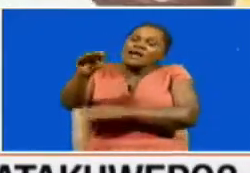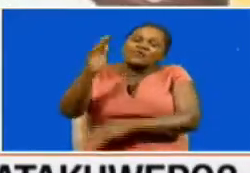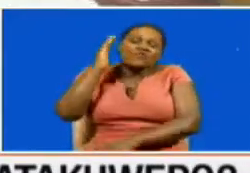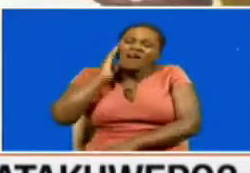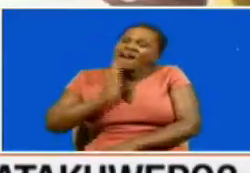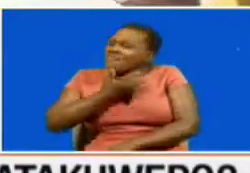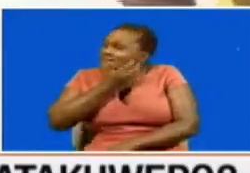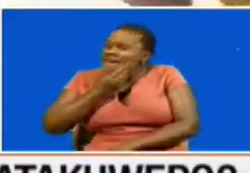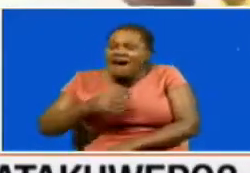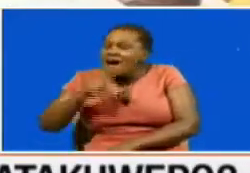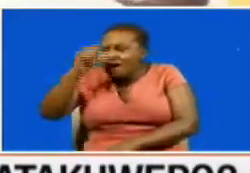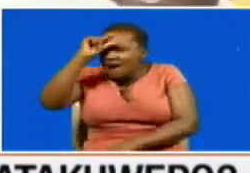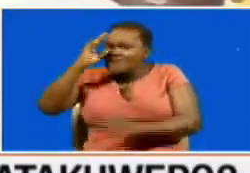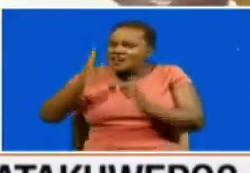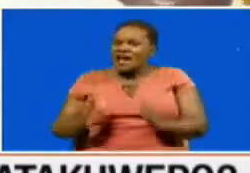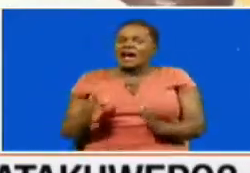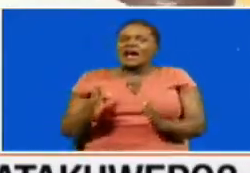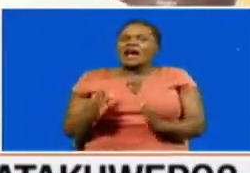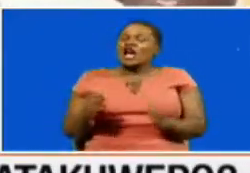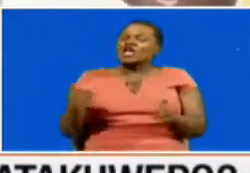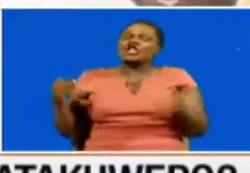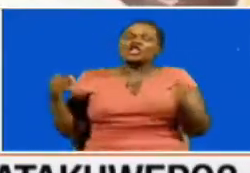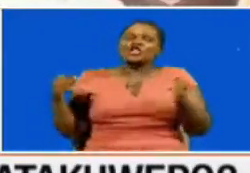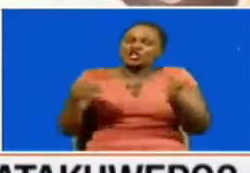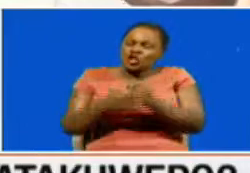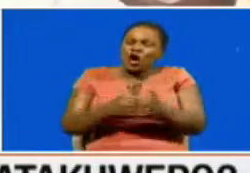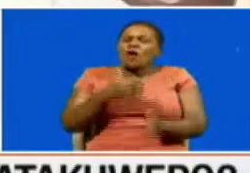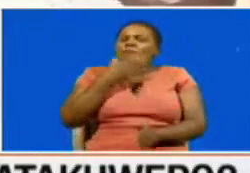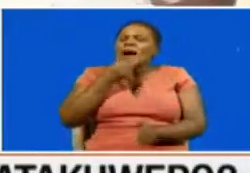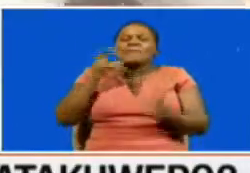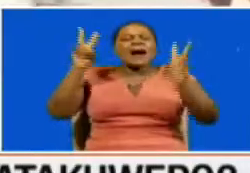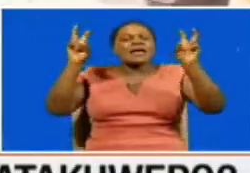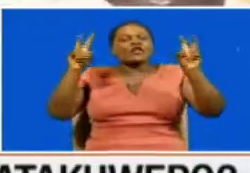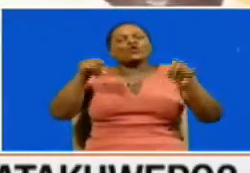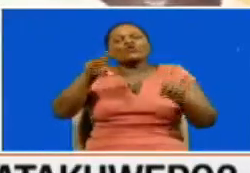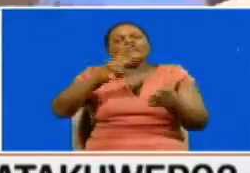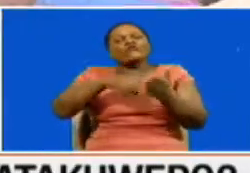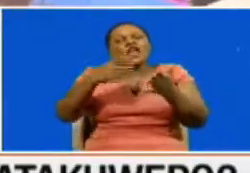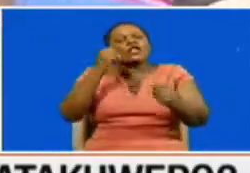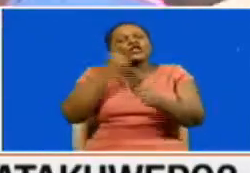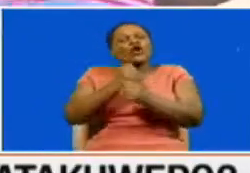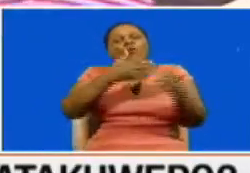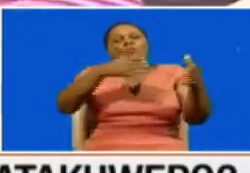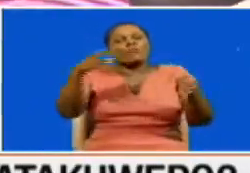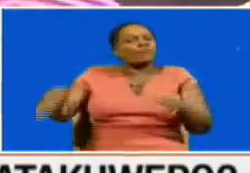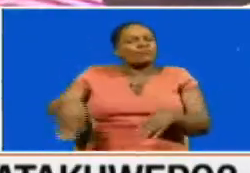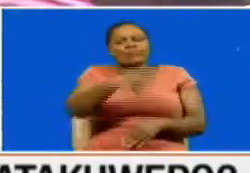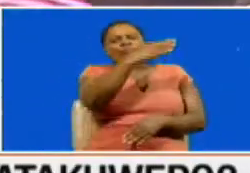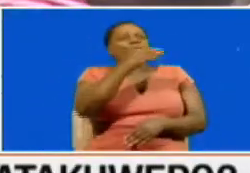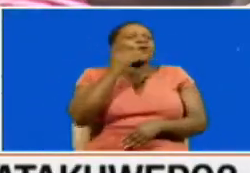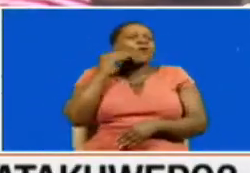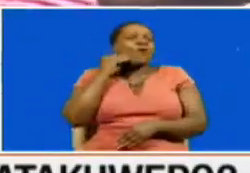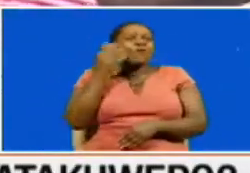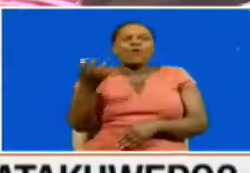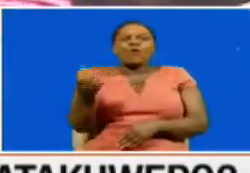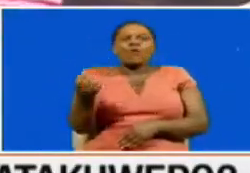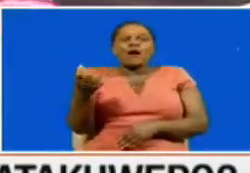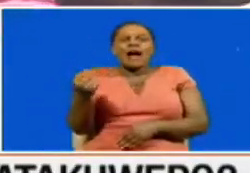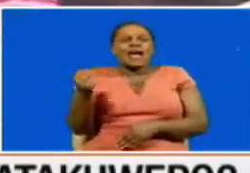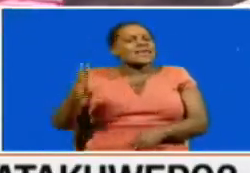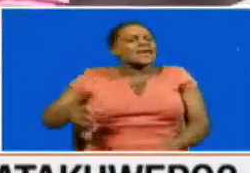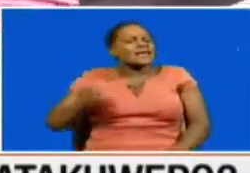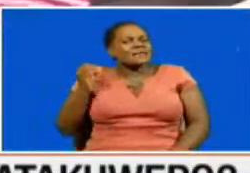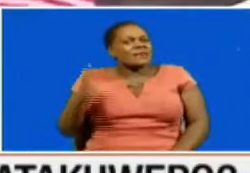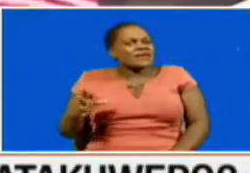gavana, uachana na maneno ya baba, ikiwa kazi imekushinda kwenda nyumbani. Bei ya unga bado haijashuka